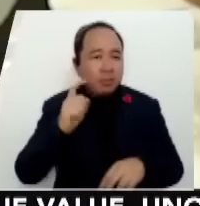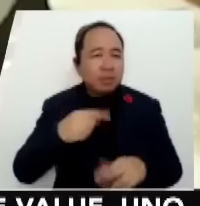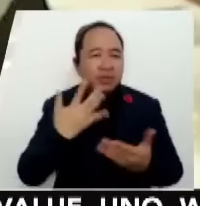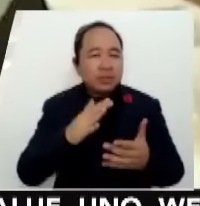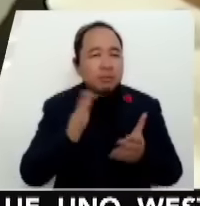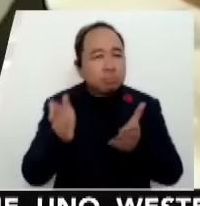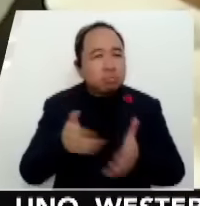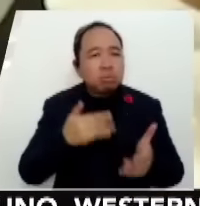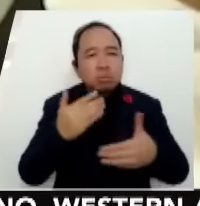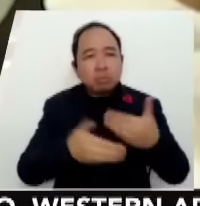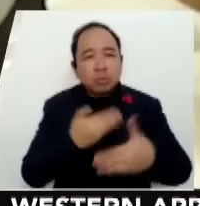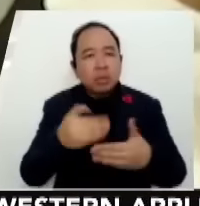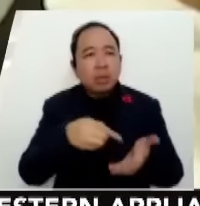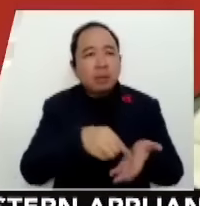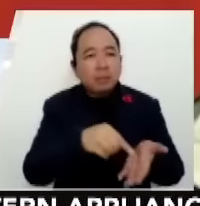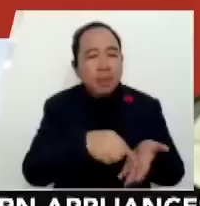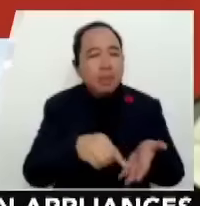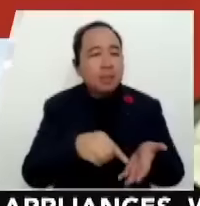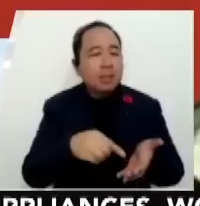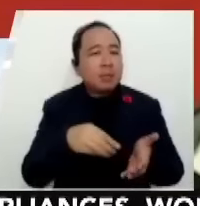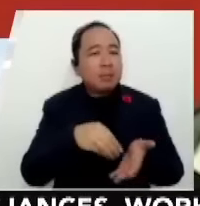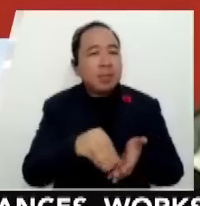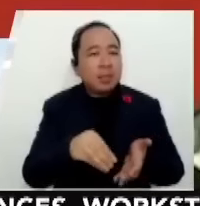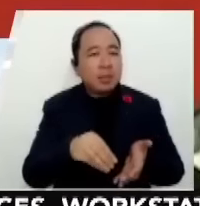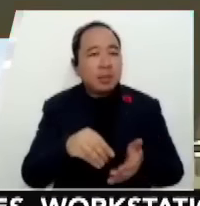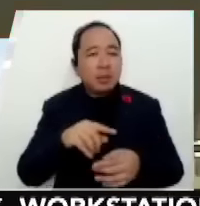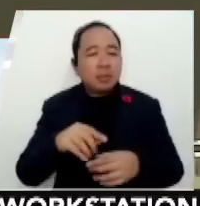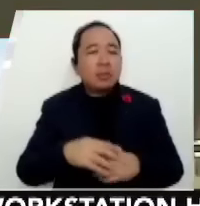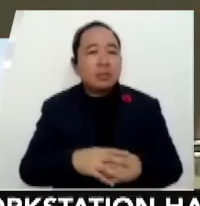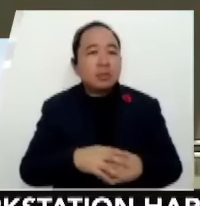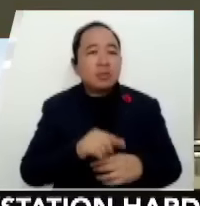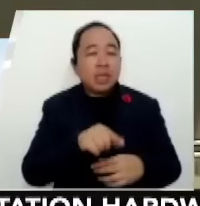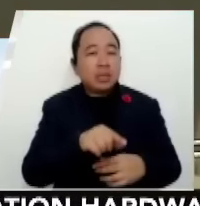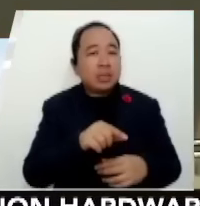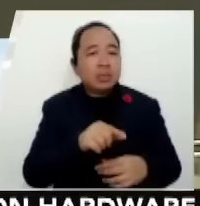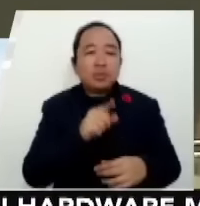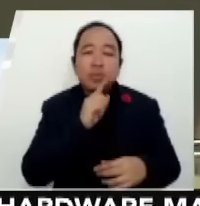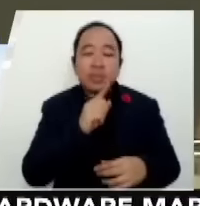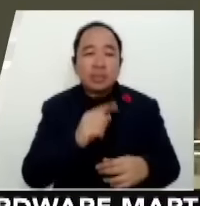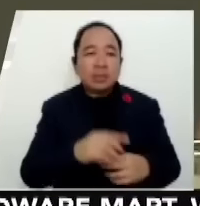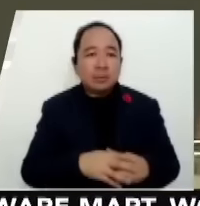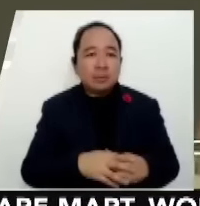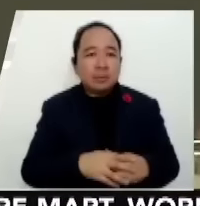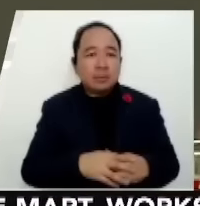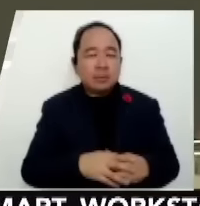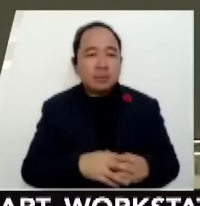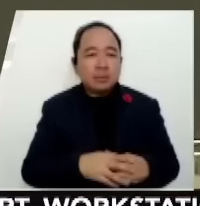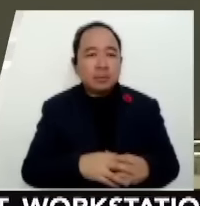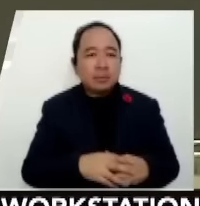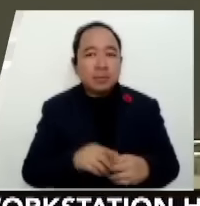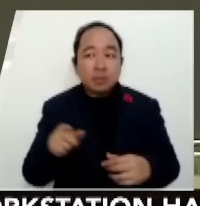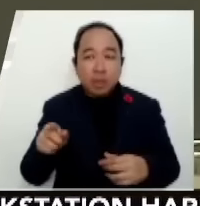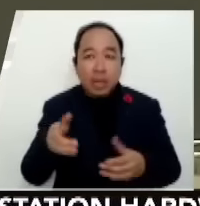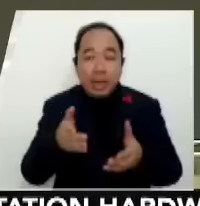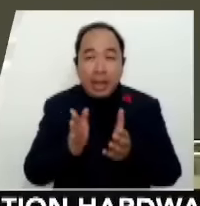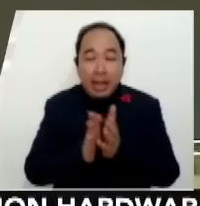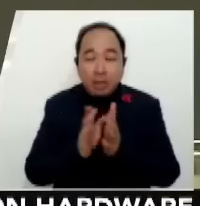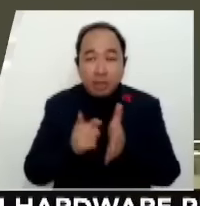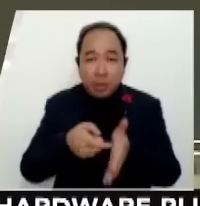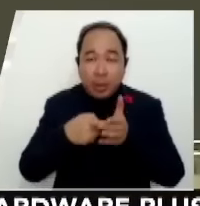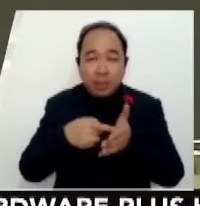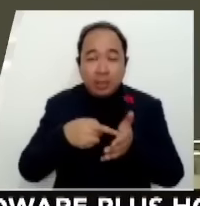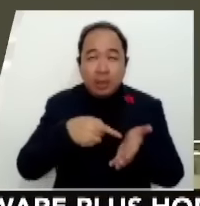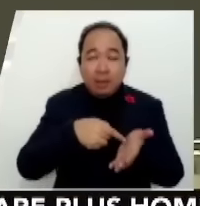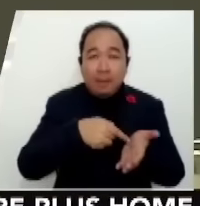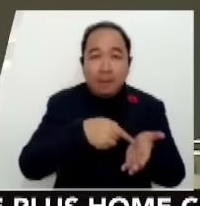bayad. O niya asikasuhin yung patay na. Ganun ho, kawalang awa. Hiningan pa ng pera bago po tanggapin sa emergency